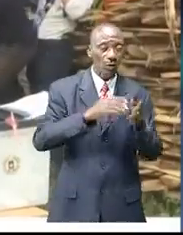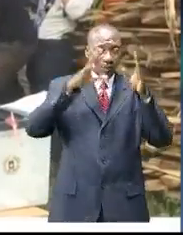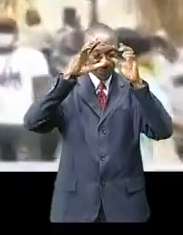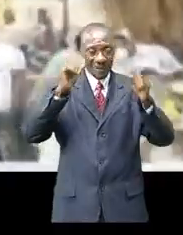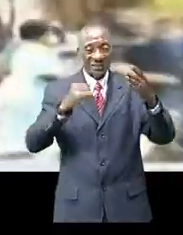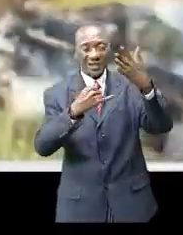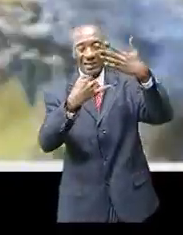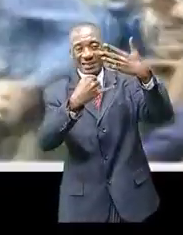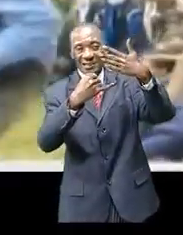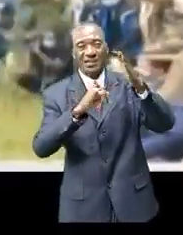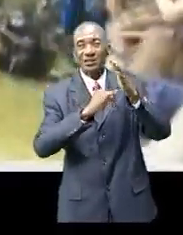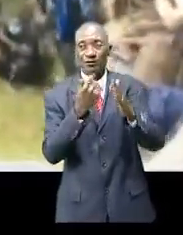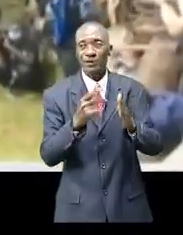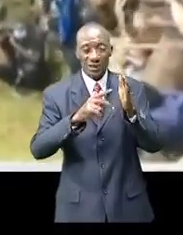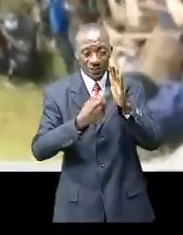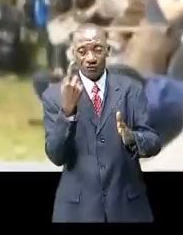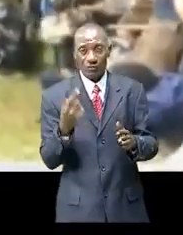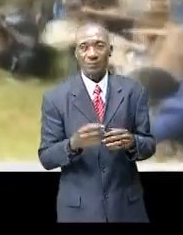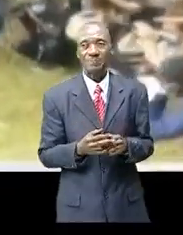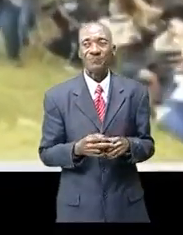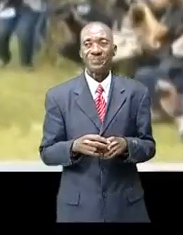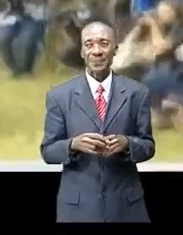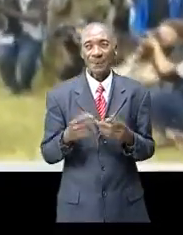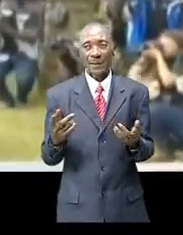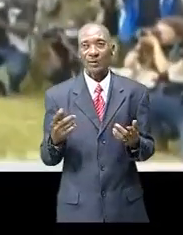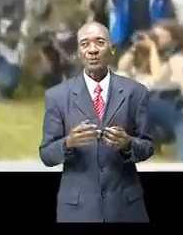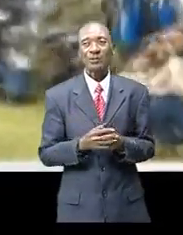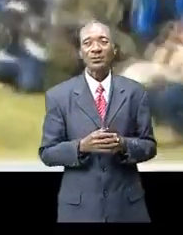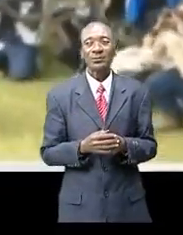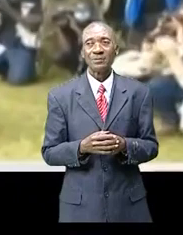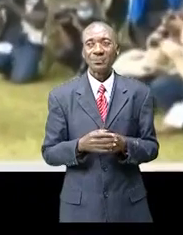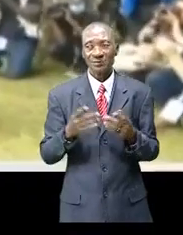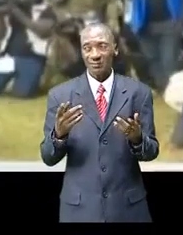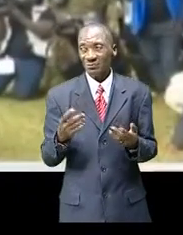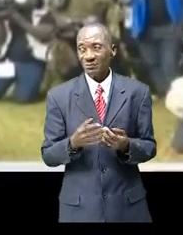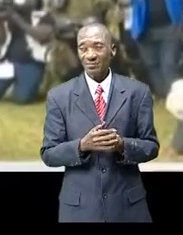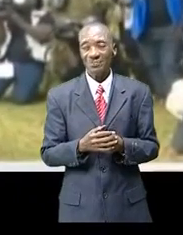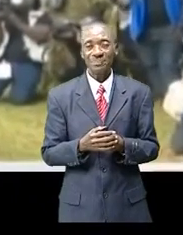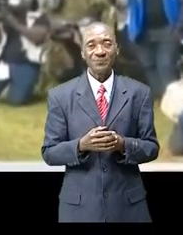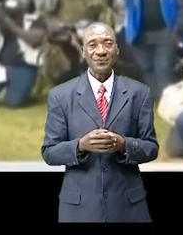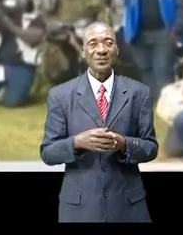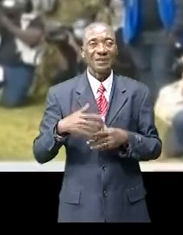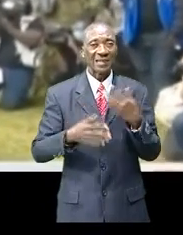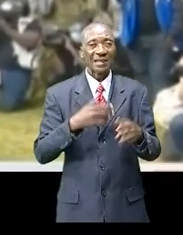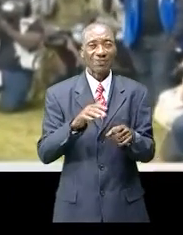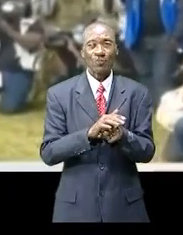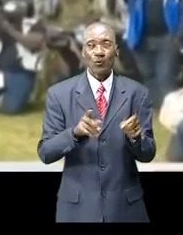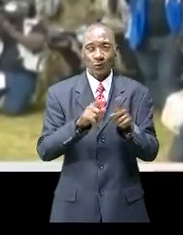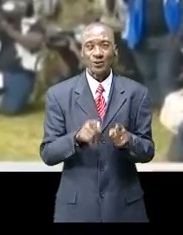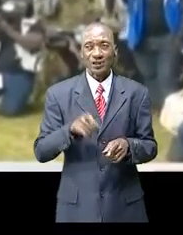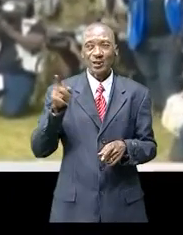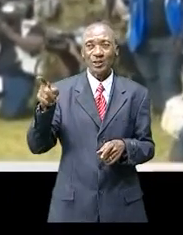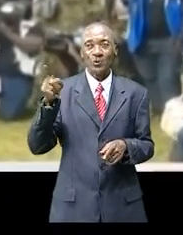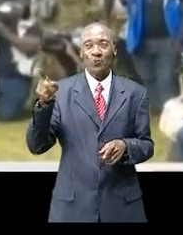rival, ce jeune député, chanteur de raga, Bobi Wine, 38 ans, très populaire dans son